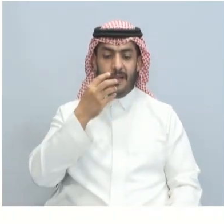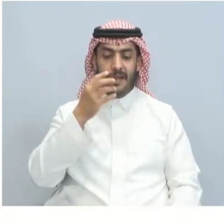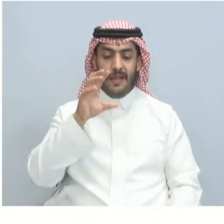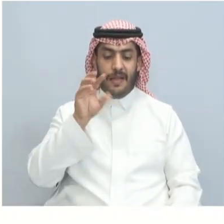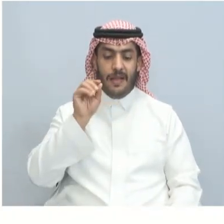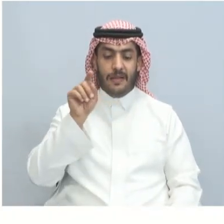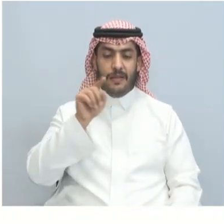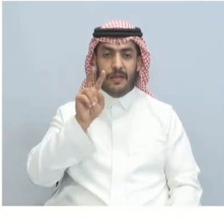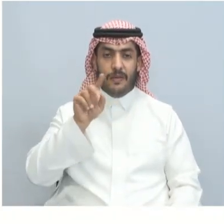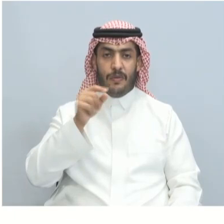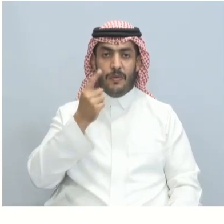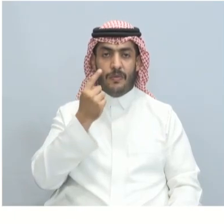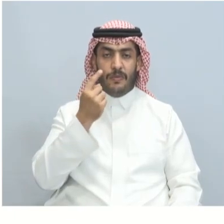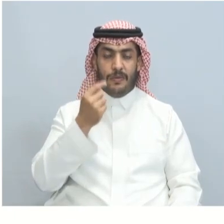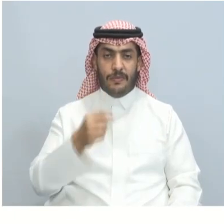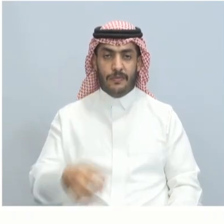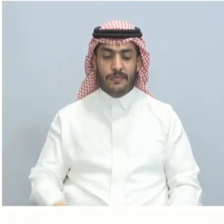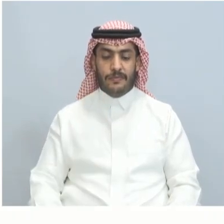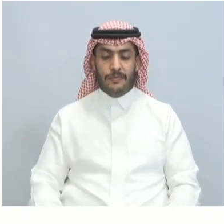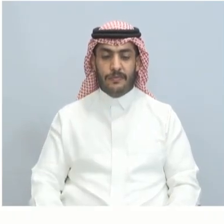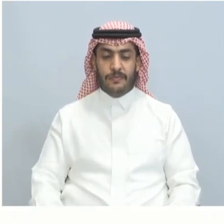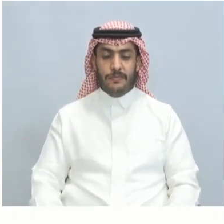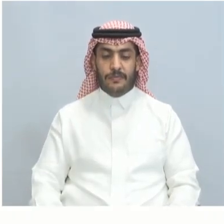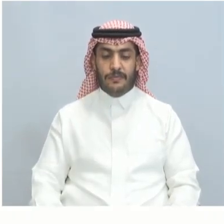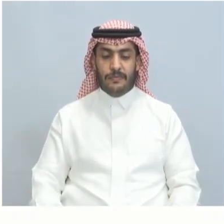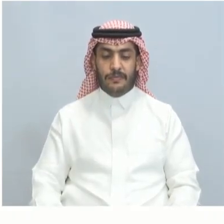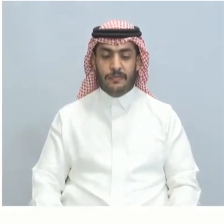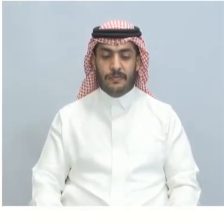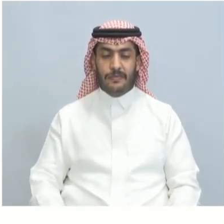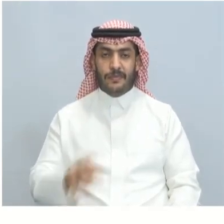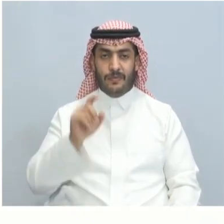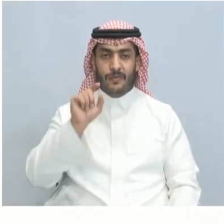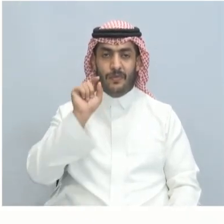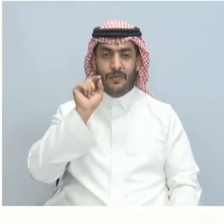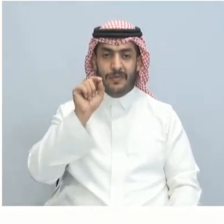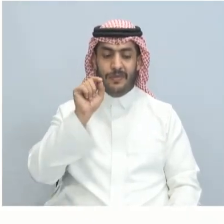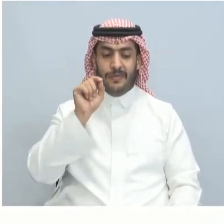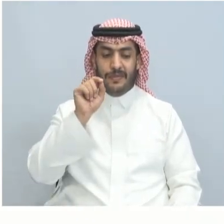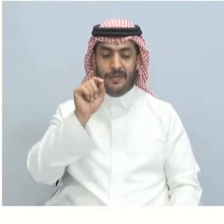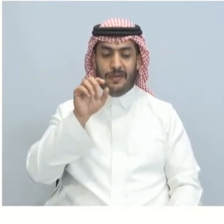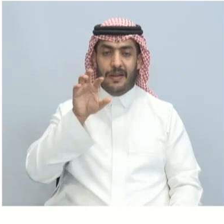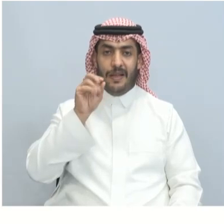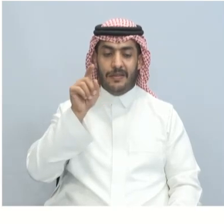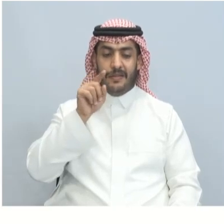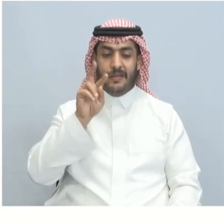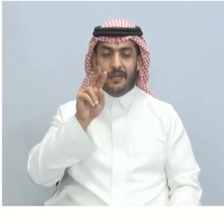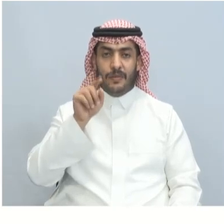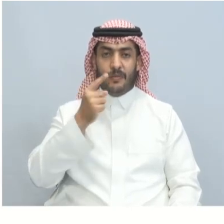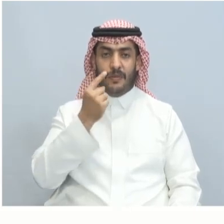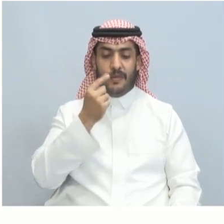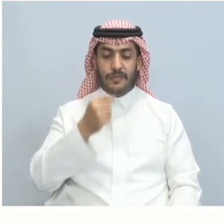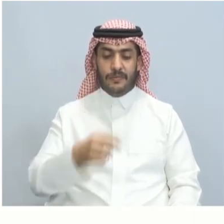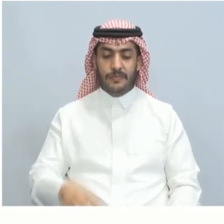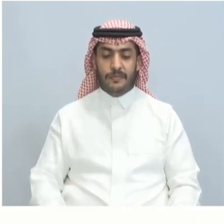احداثها 2 ف1 هذه هي النقطه ه شرطه ا